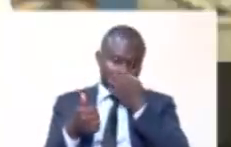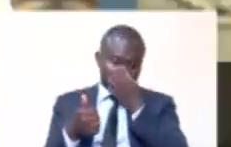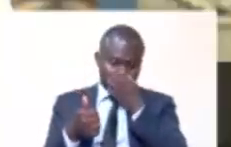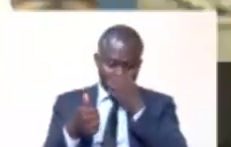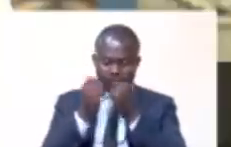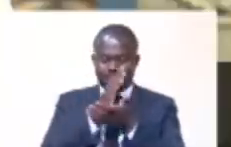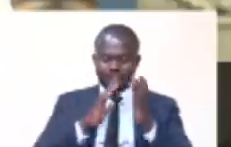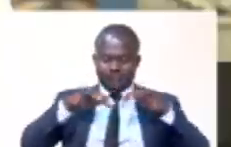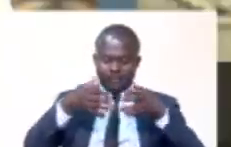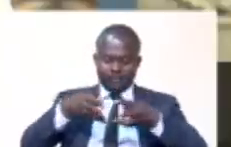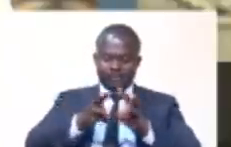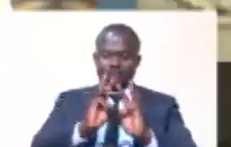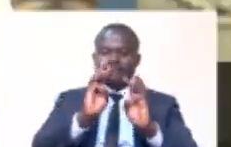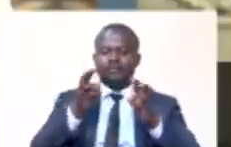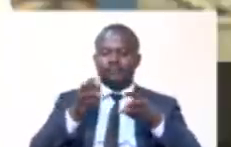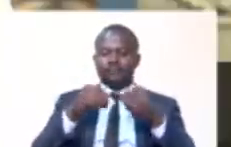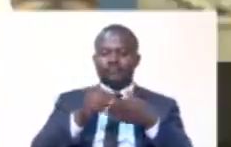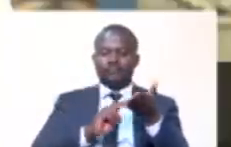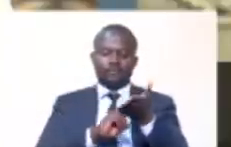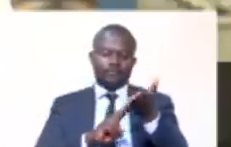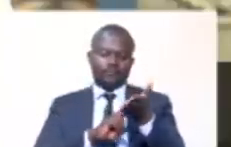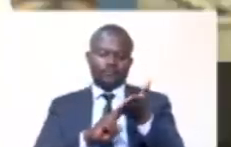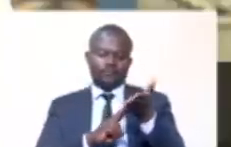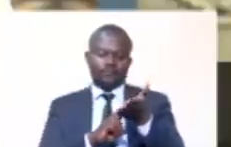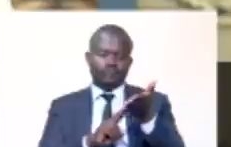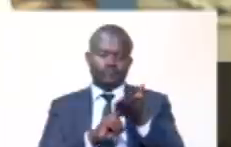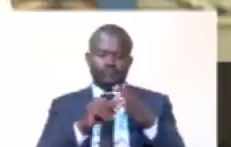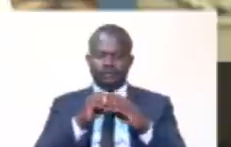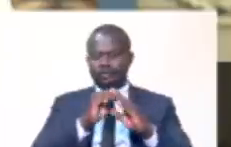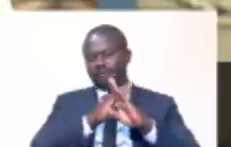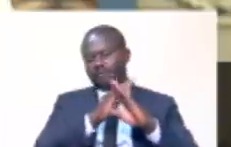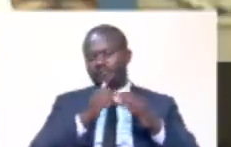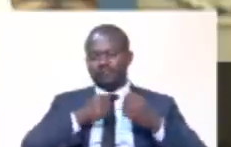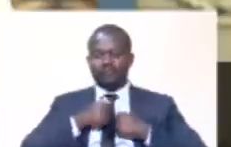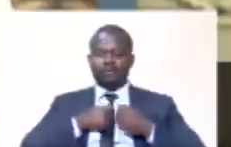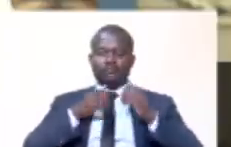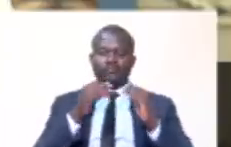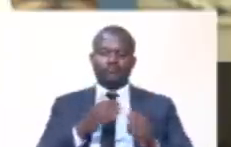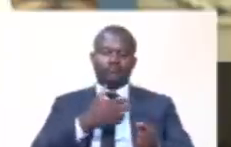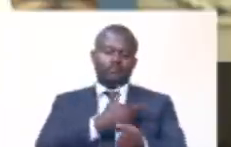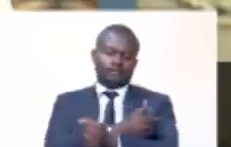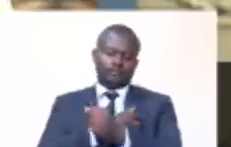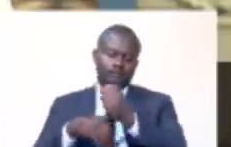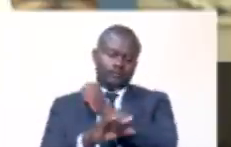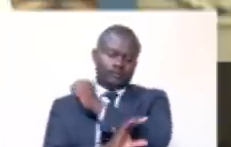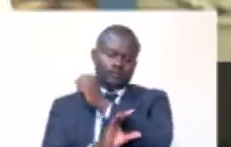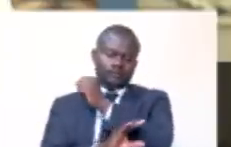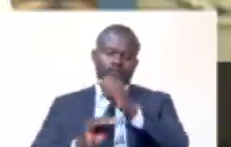mu buryo bw'ingenzi twifashishije mu kurinda Abanyarwanda ni ugukingira igihugu